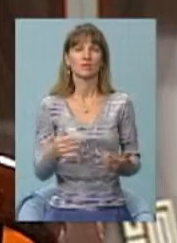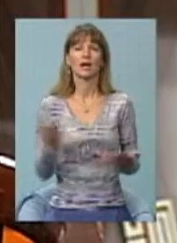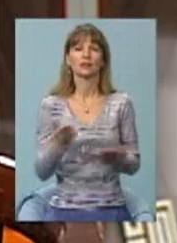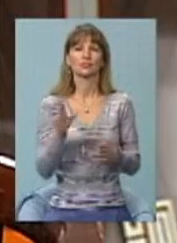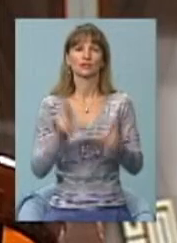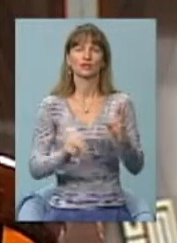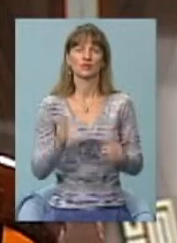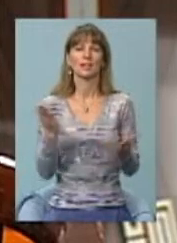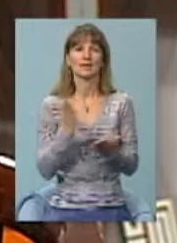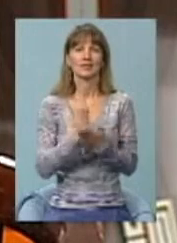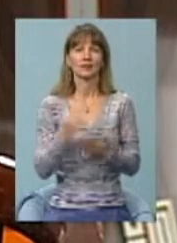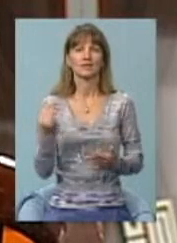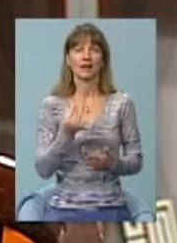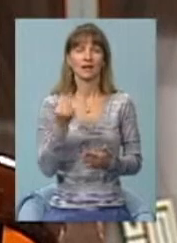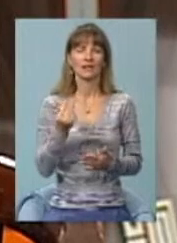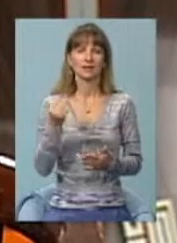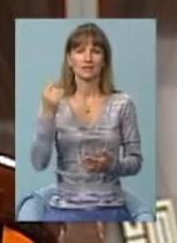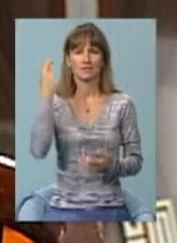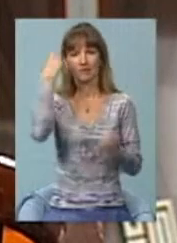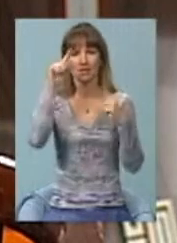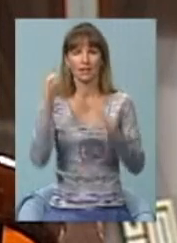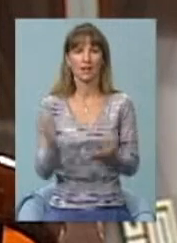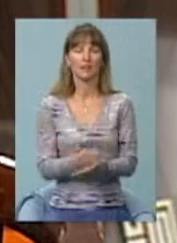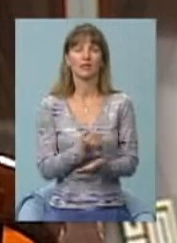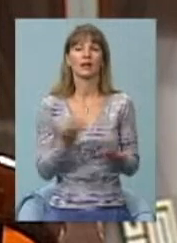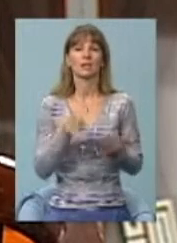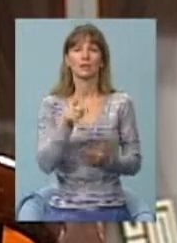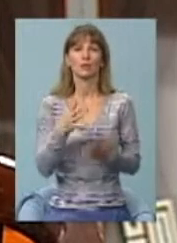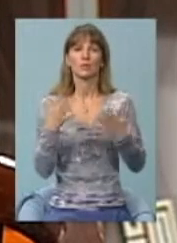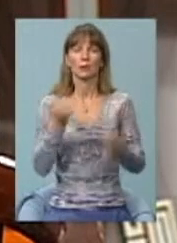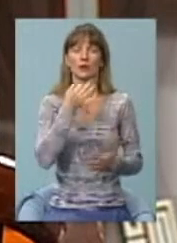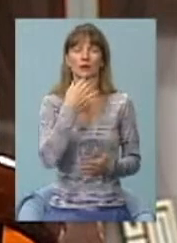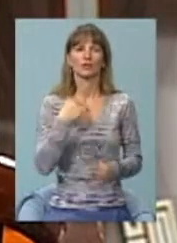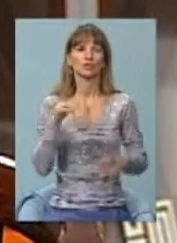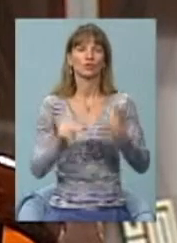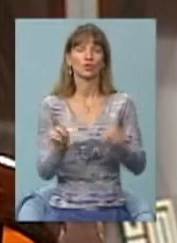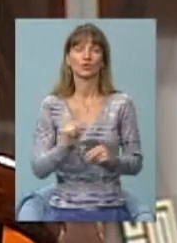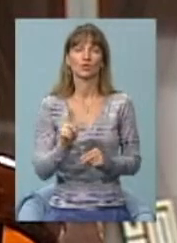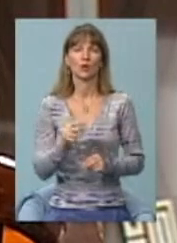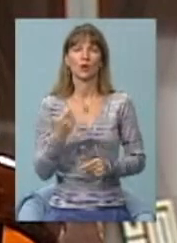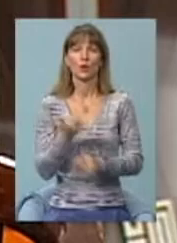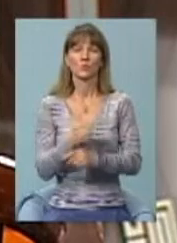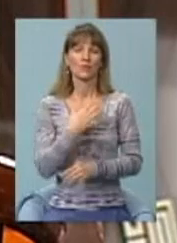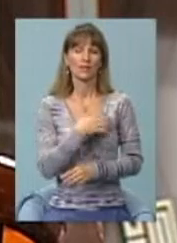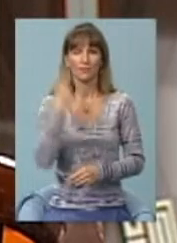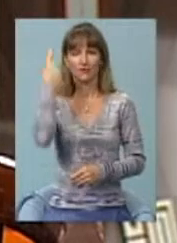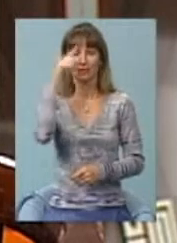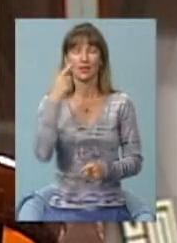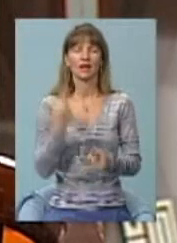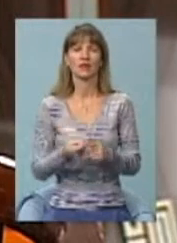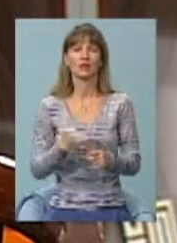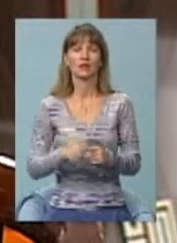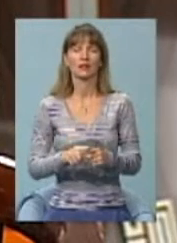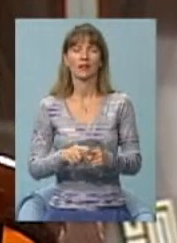бувають цікаві винаходи, які тобі саме такі найбільші ці винаходи сподобалися? Я вважаю, що найважливіший винахід людства –